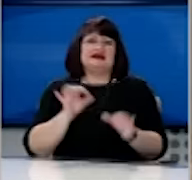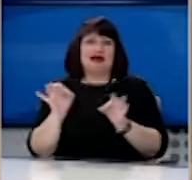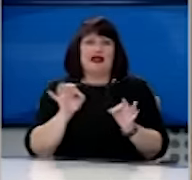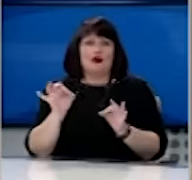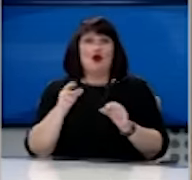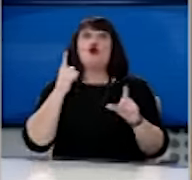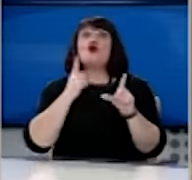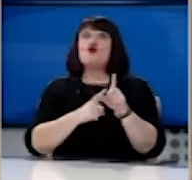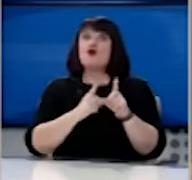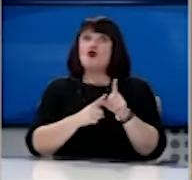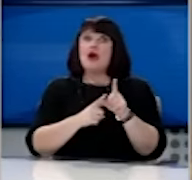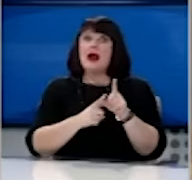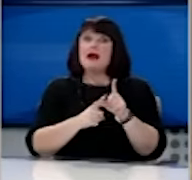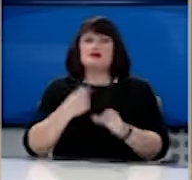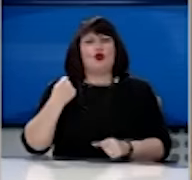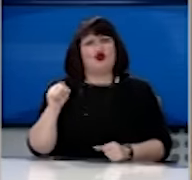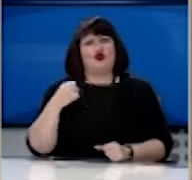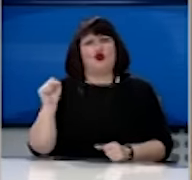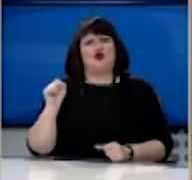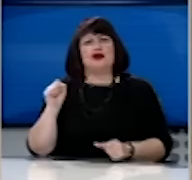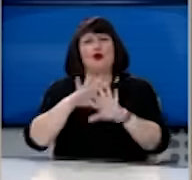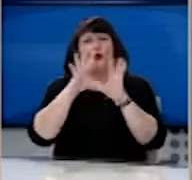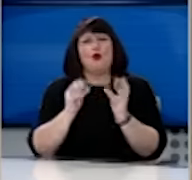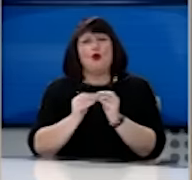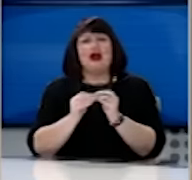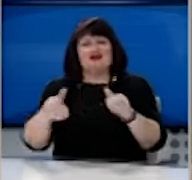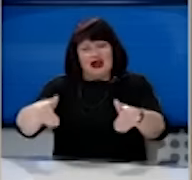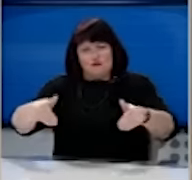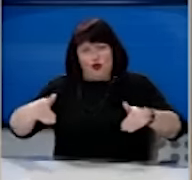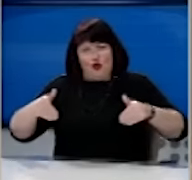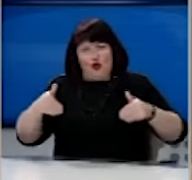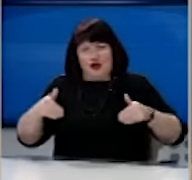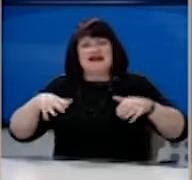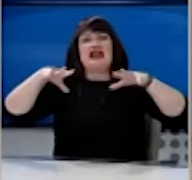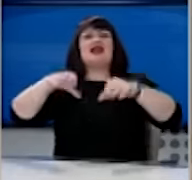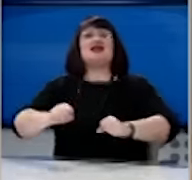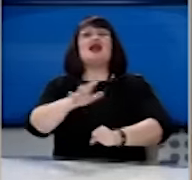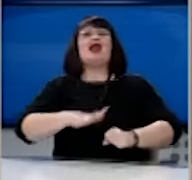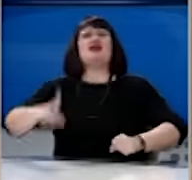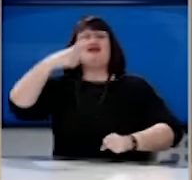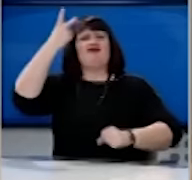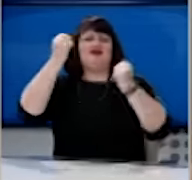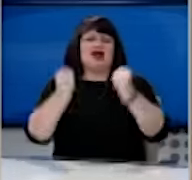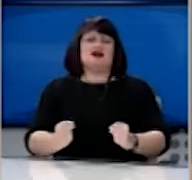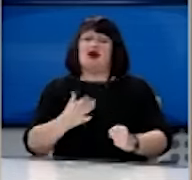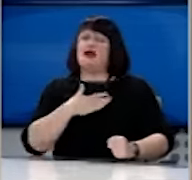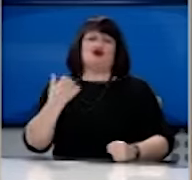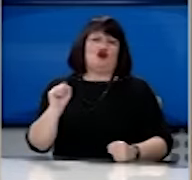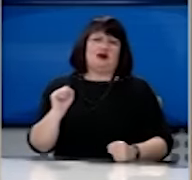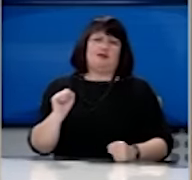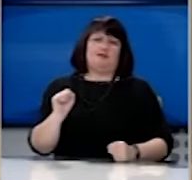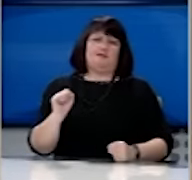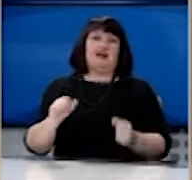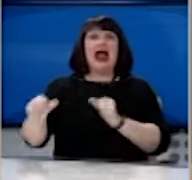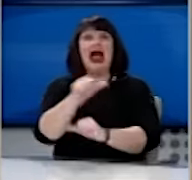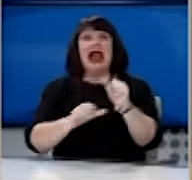Το Κομμουνιστικό Κόμμα Ελλάδας αντιτίθεται σε κάθε είδους υποχώρηση στην κυριαρχία και τα κυριαρχικά δικαιώματα, στην